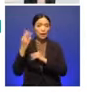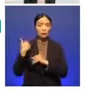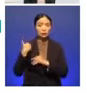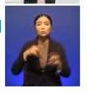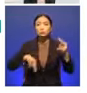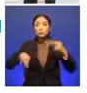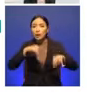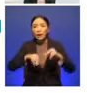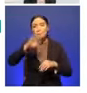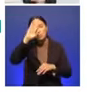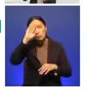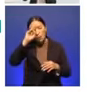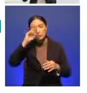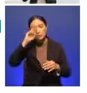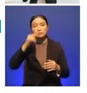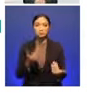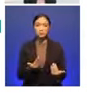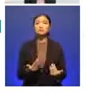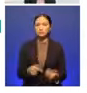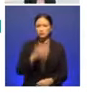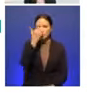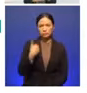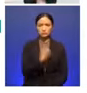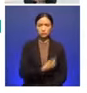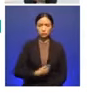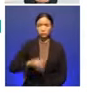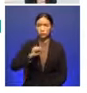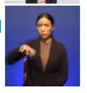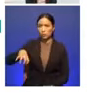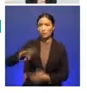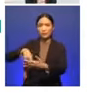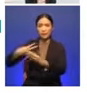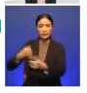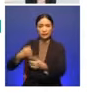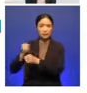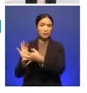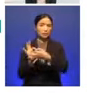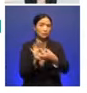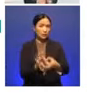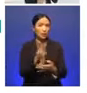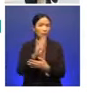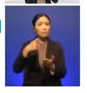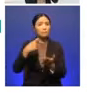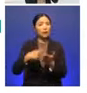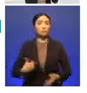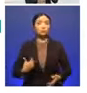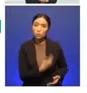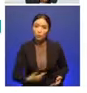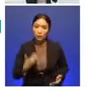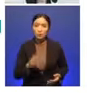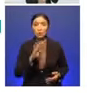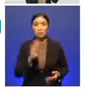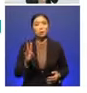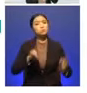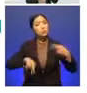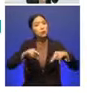าพยาบาลนะครับทำไมสสส.ถึงต้องมีแผนงานที่เกี่ยวข้องกับระบบหลักประกันสุขภาพระบบดูแล